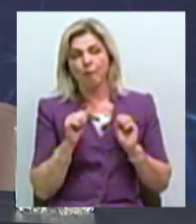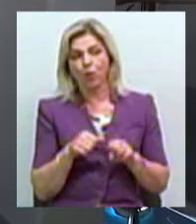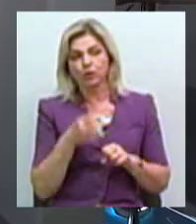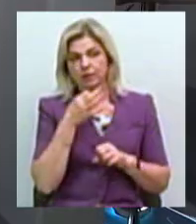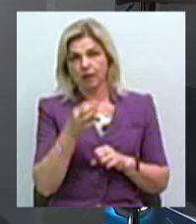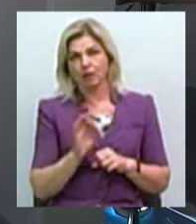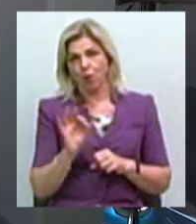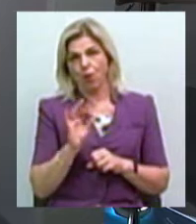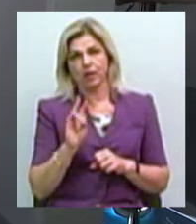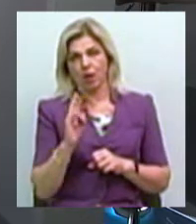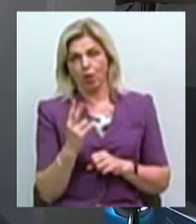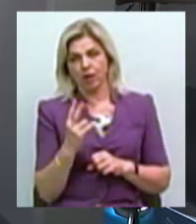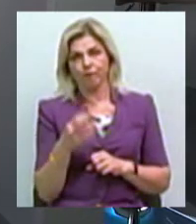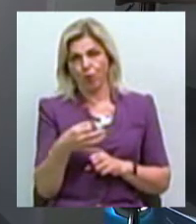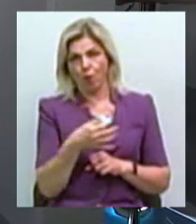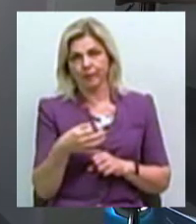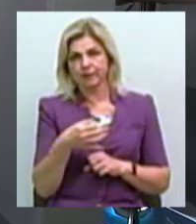З